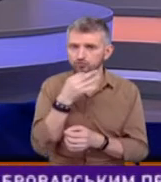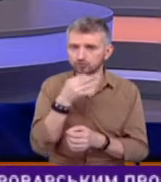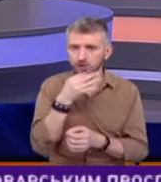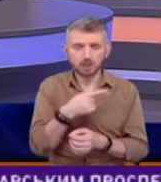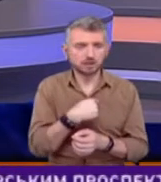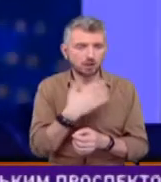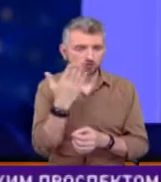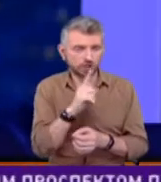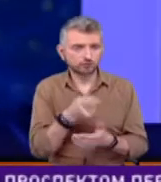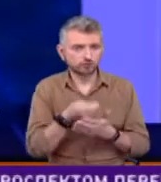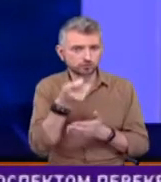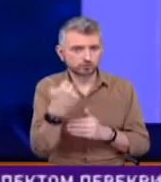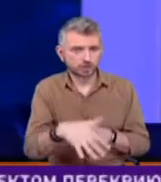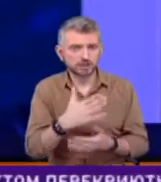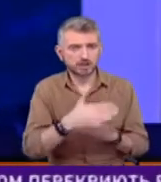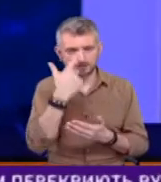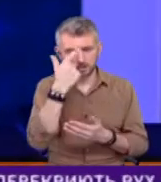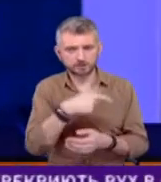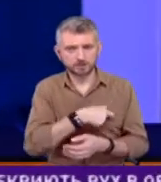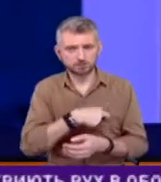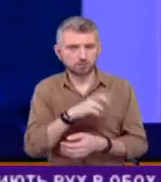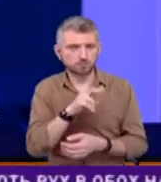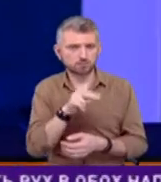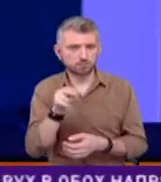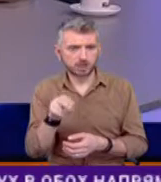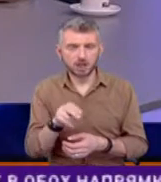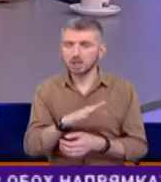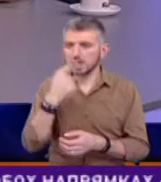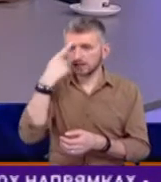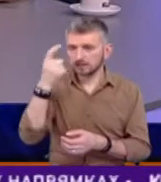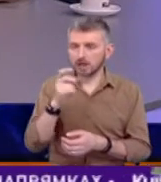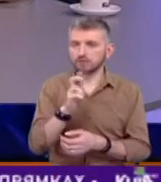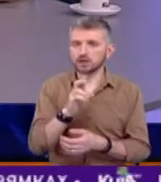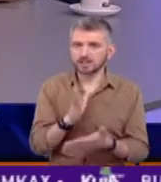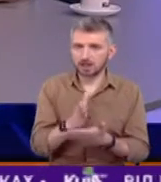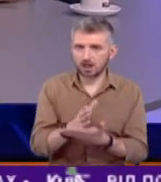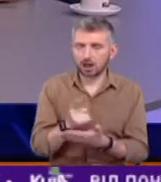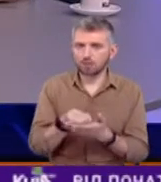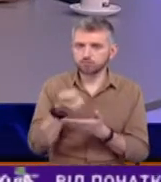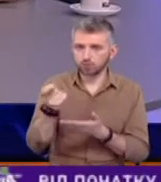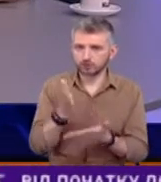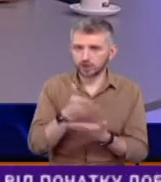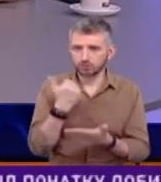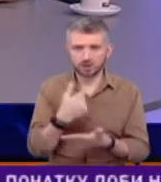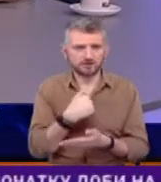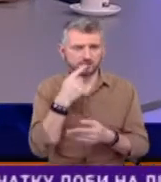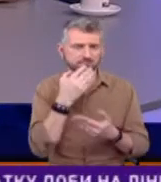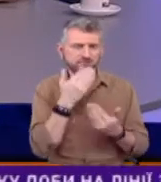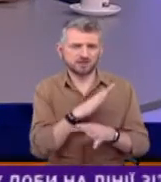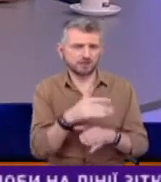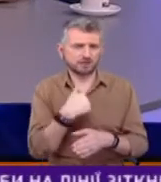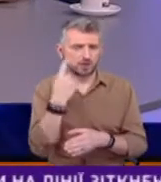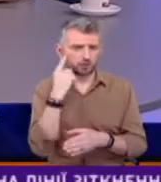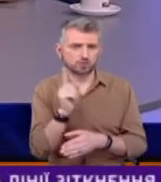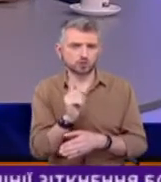я читав, що подав, є заява депутатів БПП, тобто фракції. Ні, заява, і заяви то є, а позов ну, чи я не звертався, але я думаю,